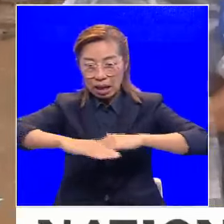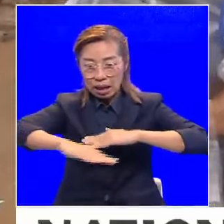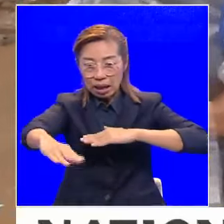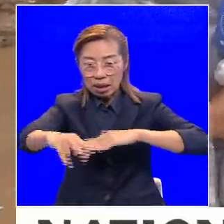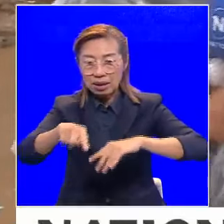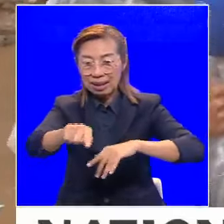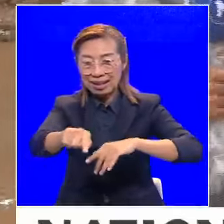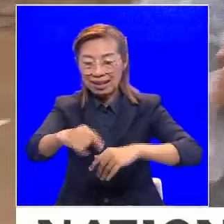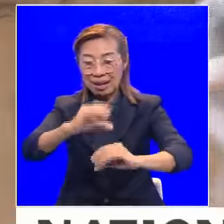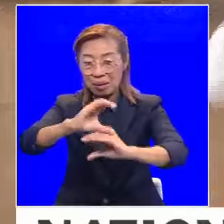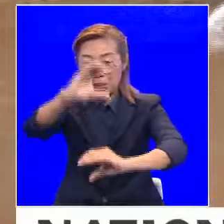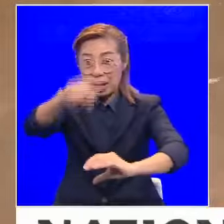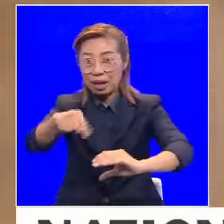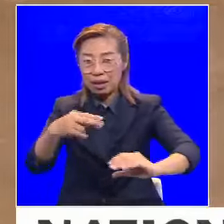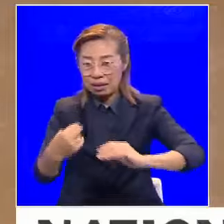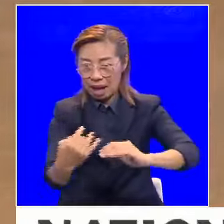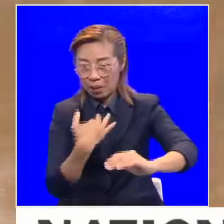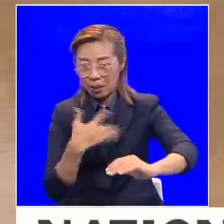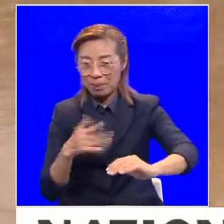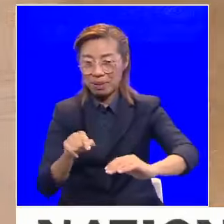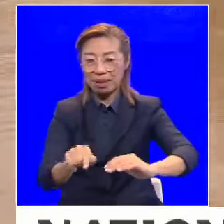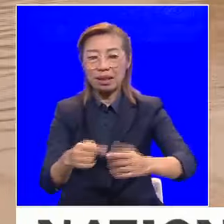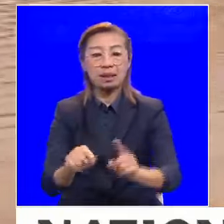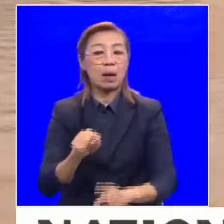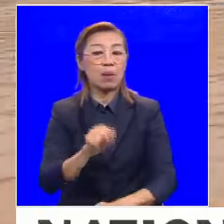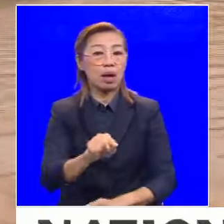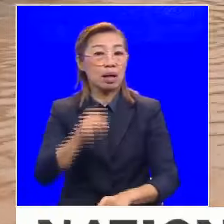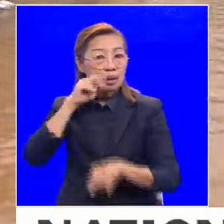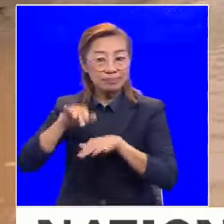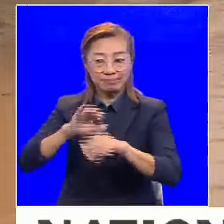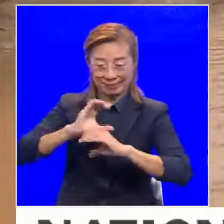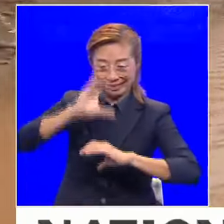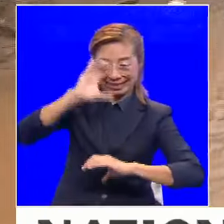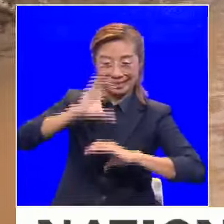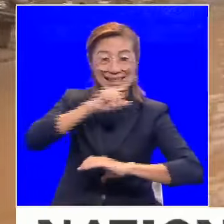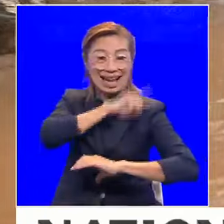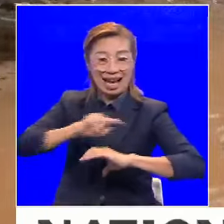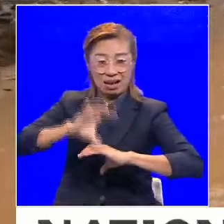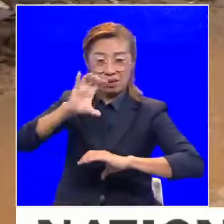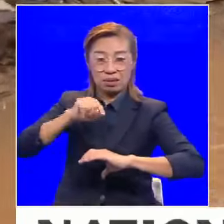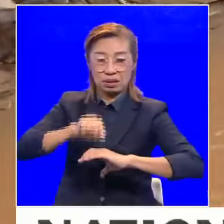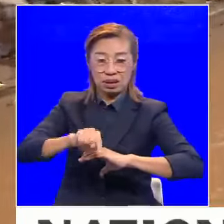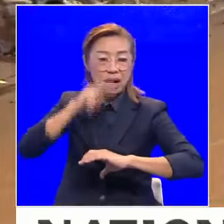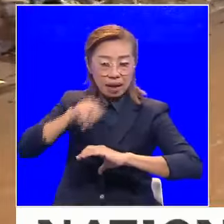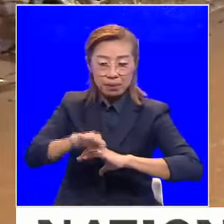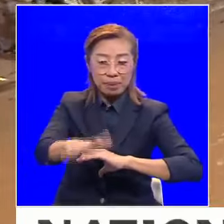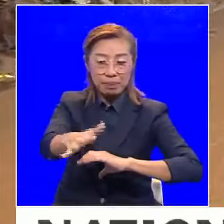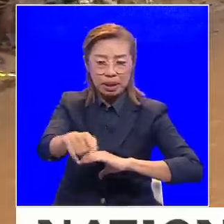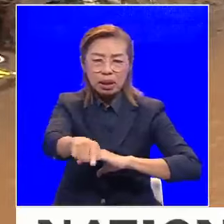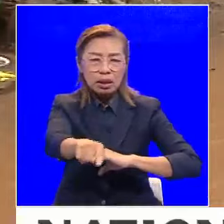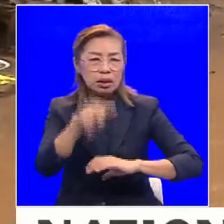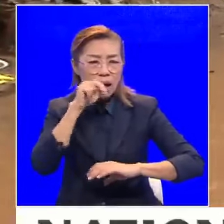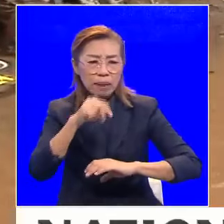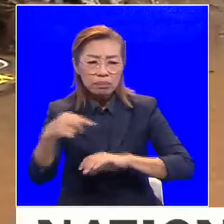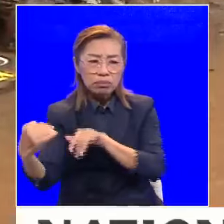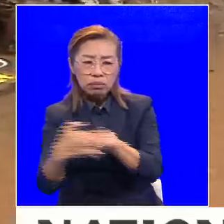แนวกั้นบิ๊กแบ็คเลยแต่จะมีน้ำที่หลังจากฝนตกเนี่ยจะมีน้ำหลากอันนี้เพิ่มเติมเข้ามาในพื้นที่แล้วสอบถามชาวบ้านชาวบ้านบอกว่า